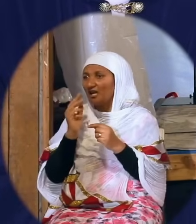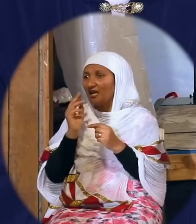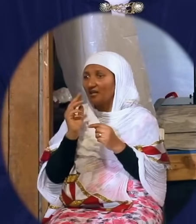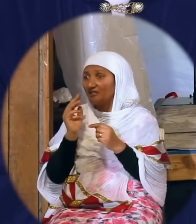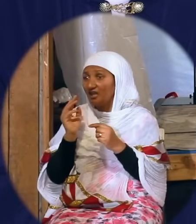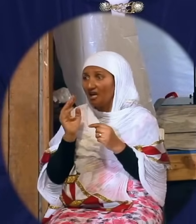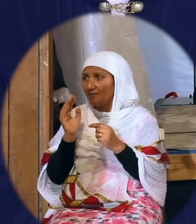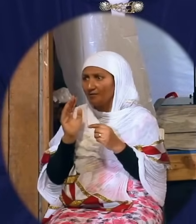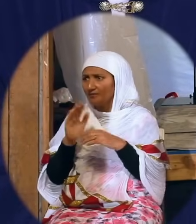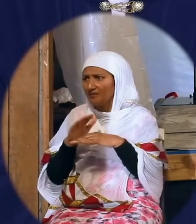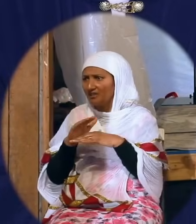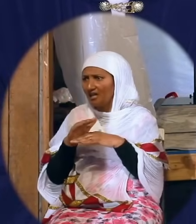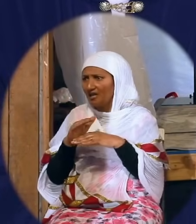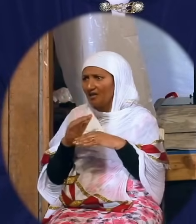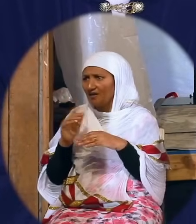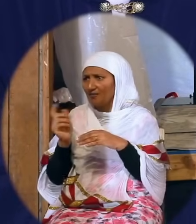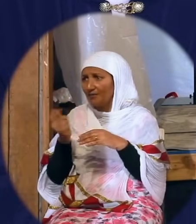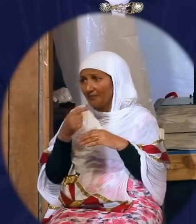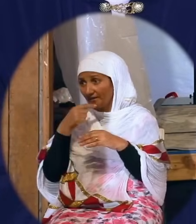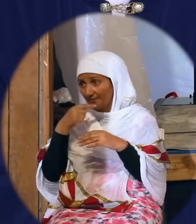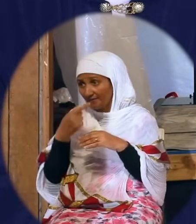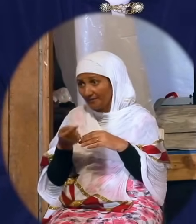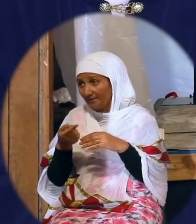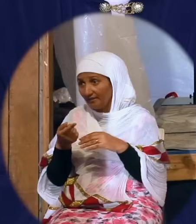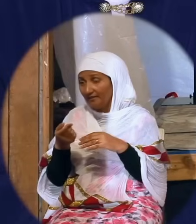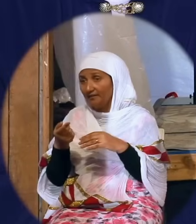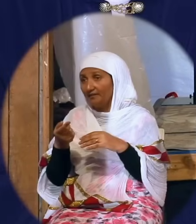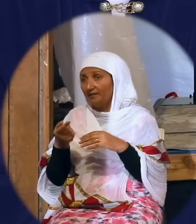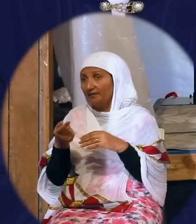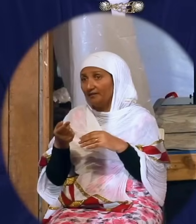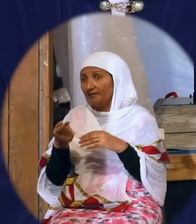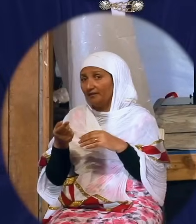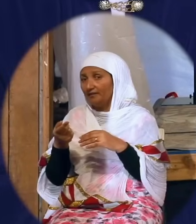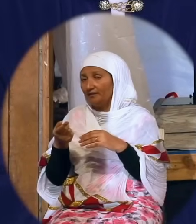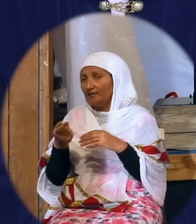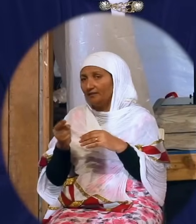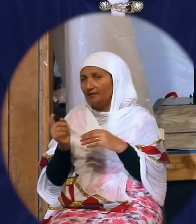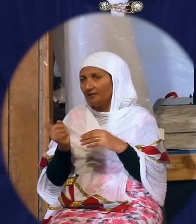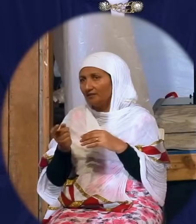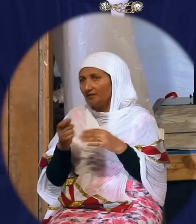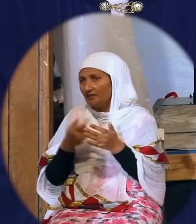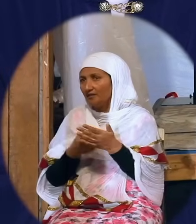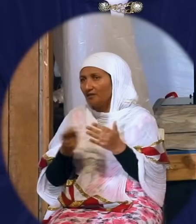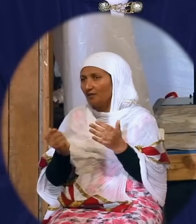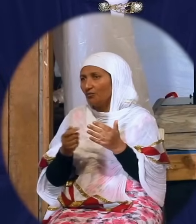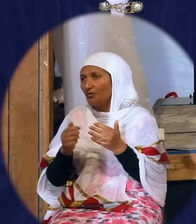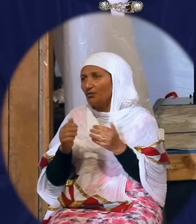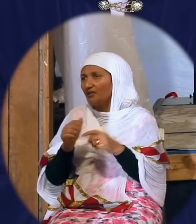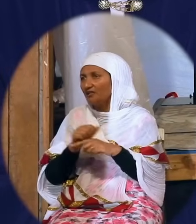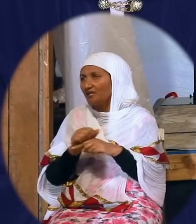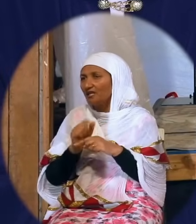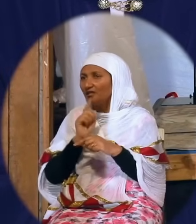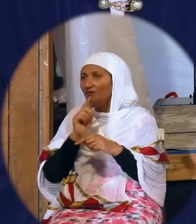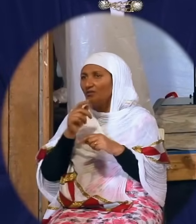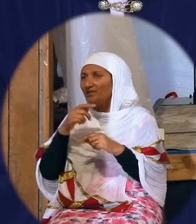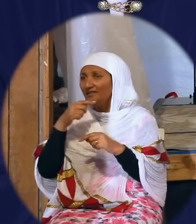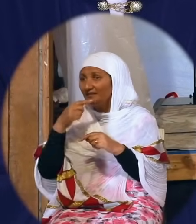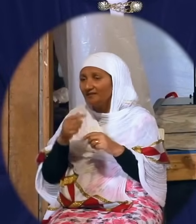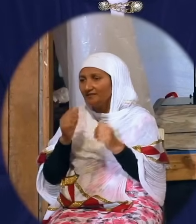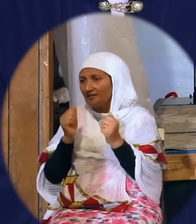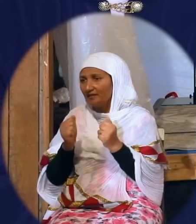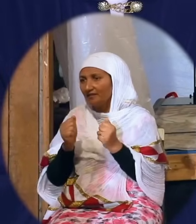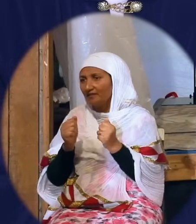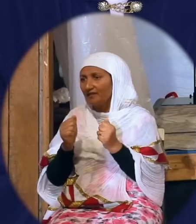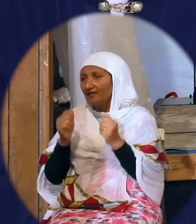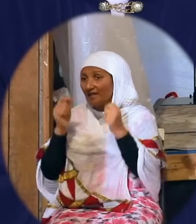ብሎ ልክ ዝሙትን መፈጸም እንደዚህ ግብረ ሰዶም ከመፈጸም እንዲህ ከመሆን የተሻለ ነው ልንል እንችላለን በሃጢያ ከሃጢያት